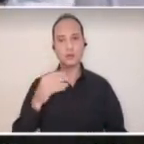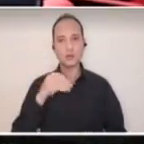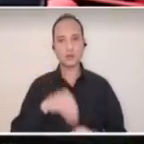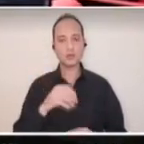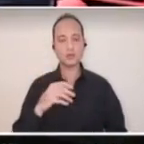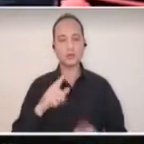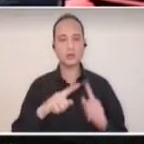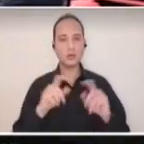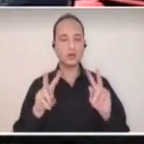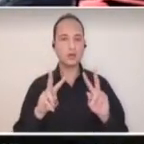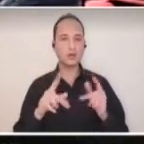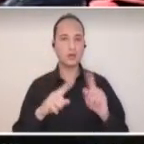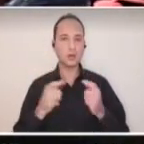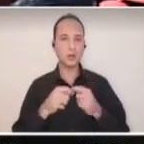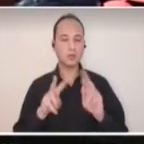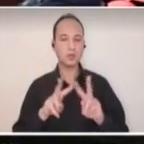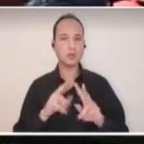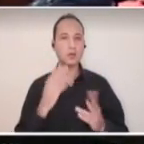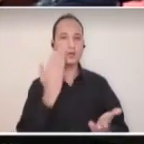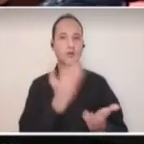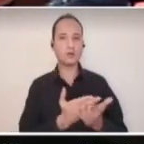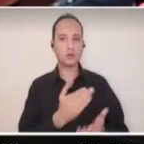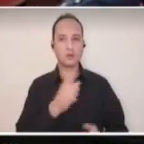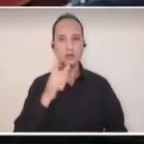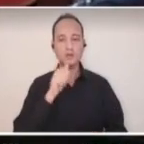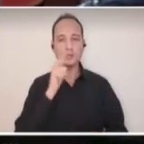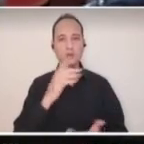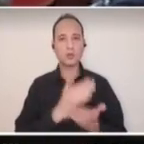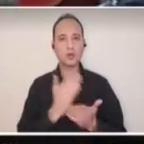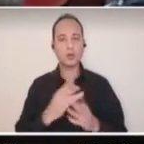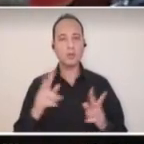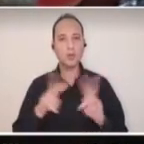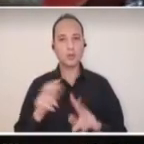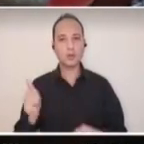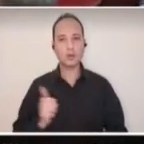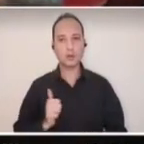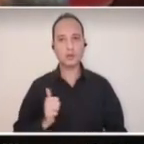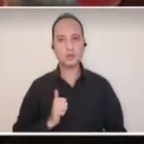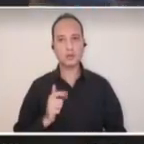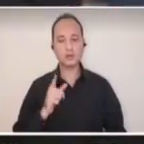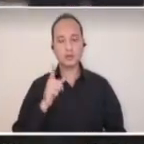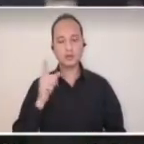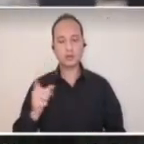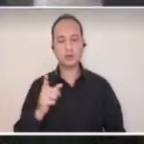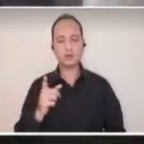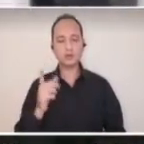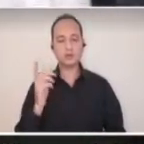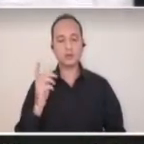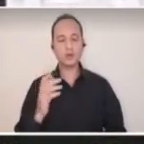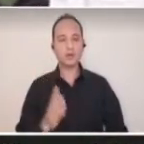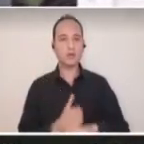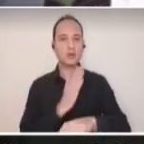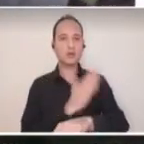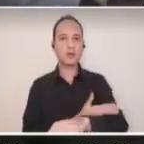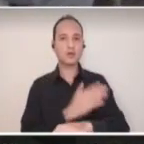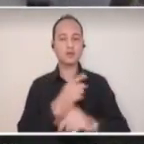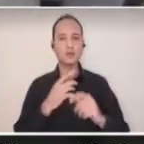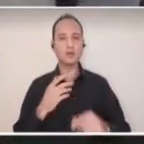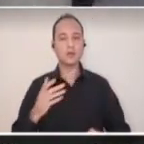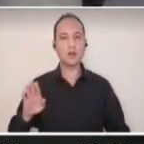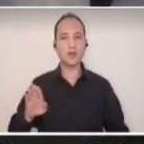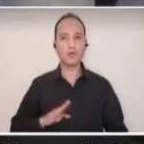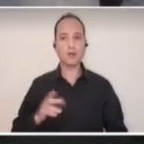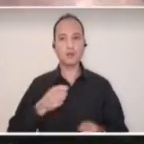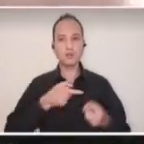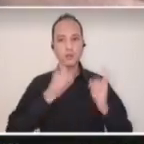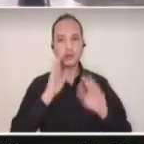gönderildi. Hiçbir bölücü odağın Mehmetlerimize kasteden, vatan evlatlarına kurşun sıkan hiçbir